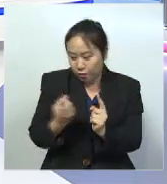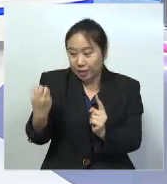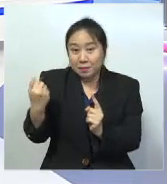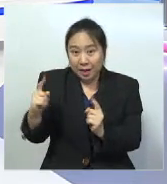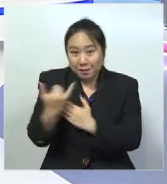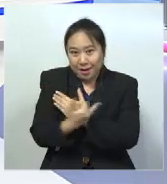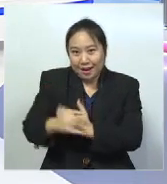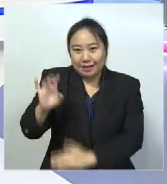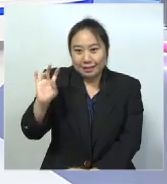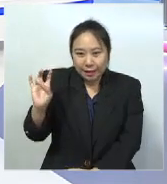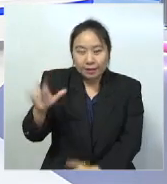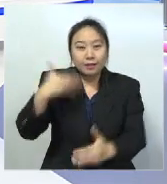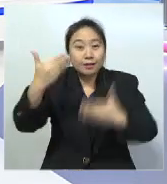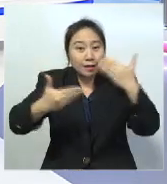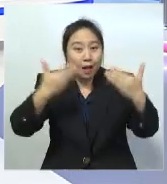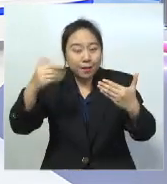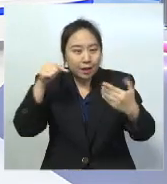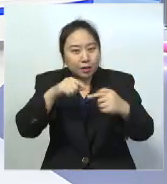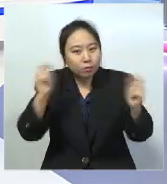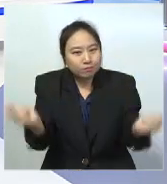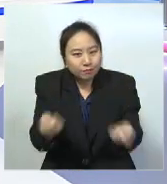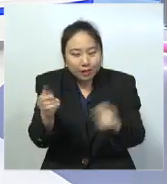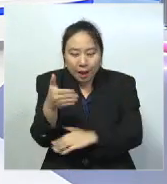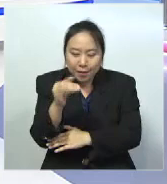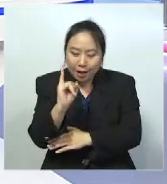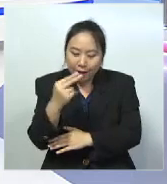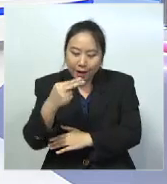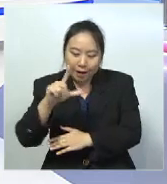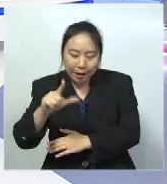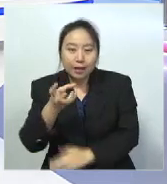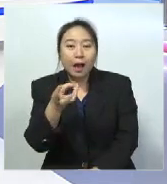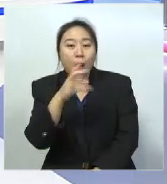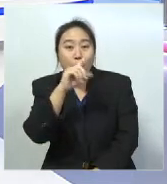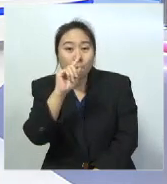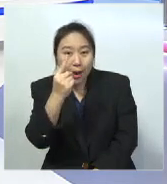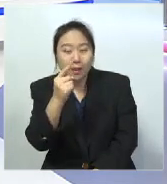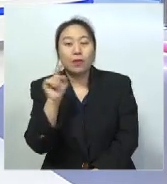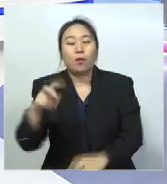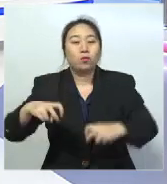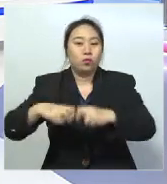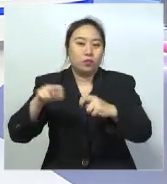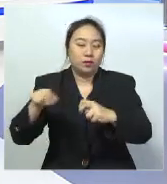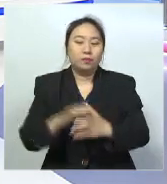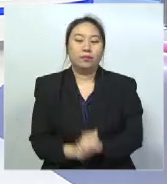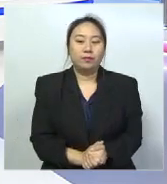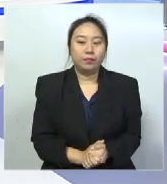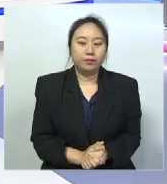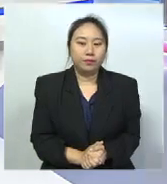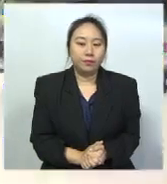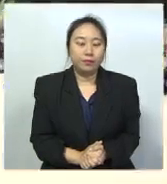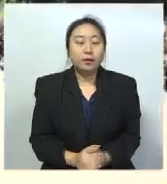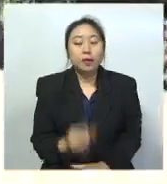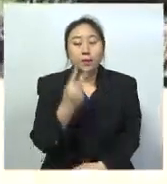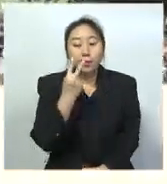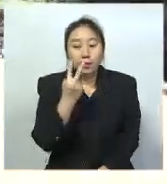7ประเทศซึ่งกิจกรรมนี้นะครับเป็นส่วนหนึ่งของเทศกาลปลาไหลข้าวใหม่ของมะลิชุมพลบุรีครับเดี๋ยวไปดูภาพบรรยาก